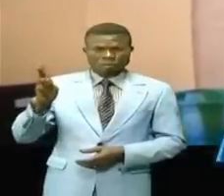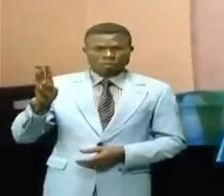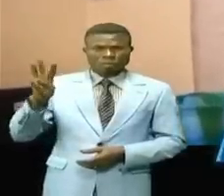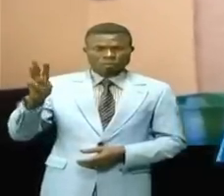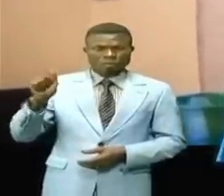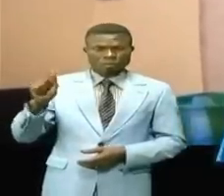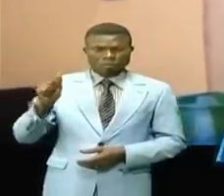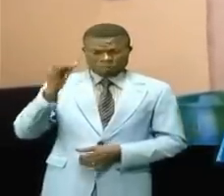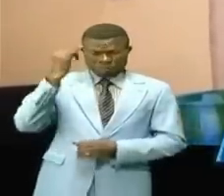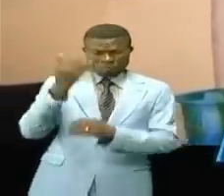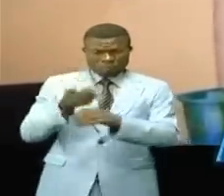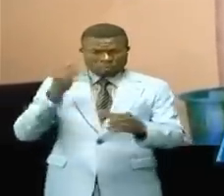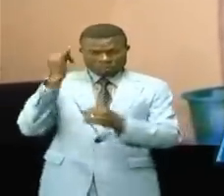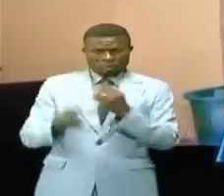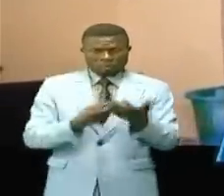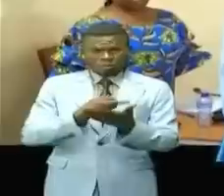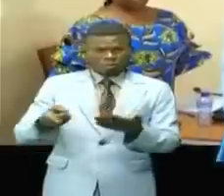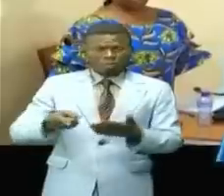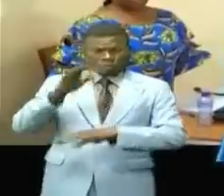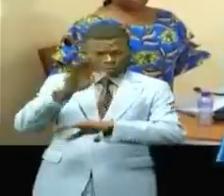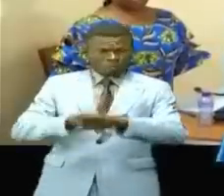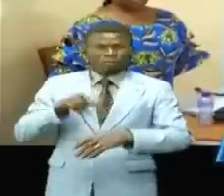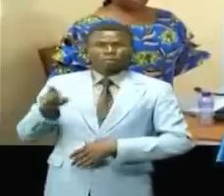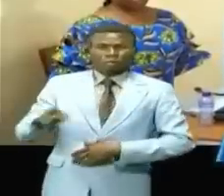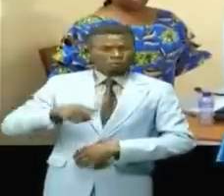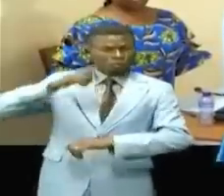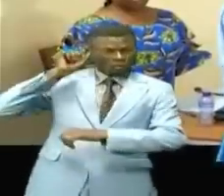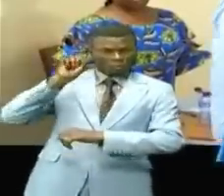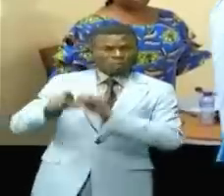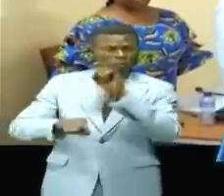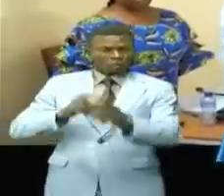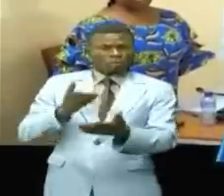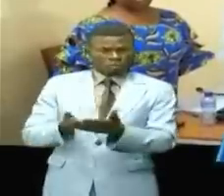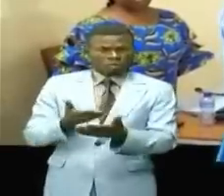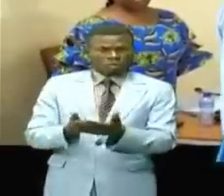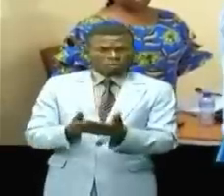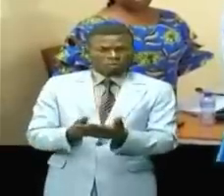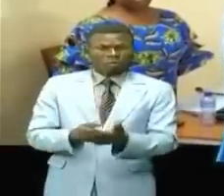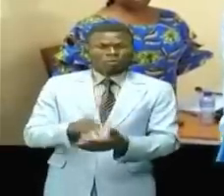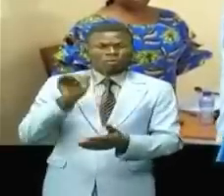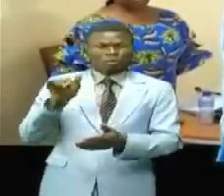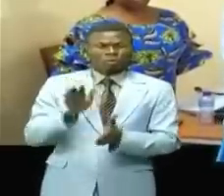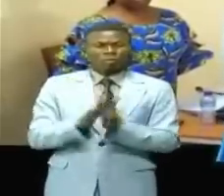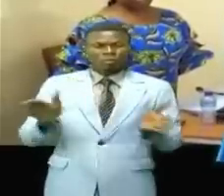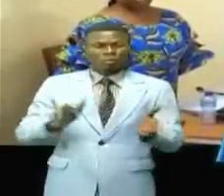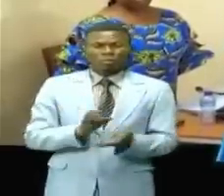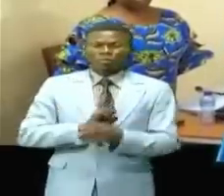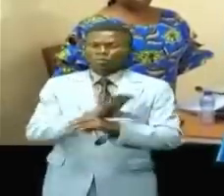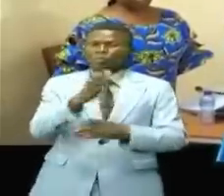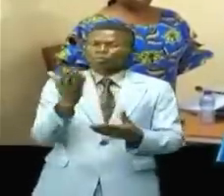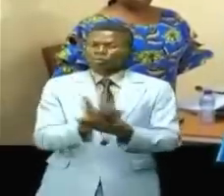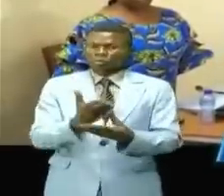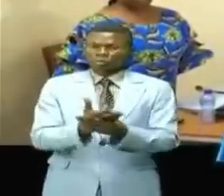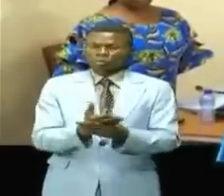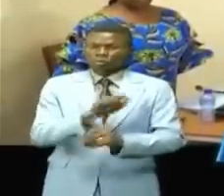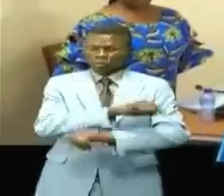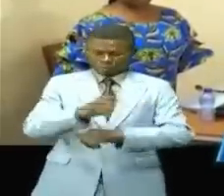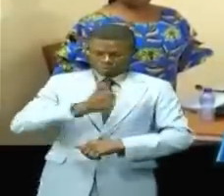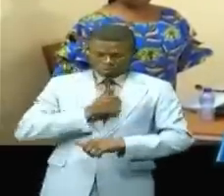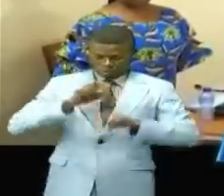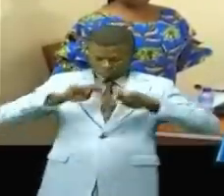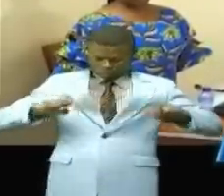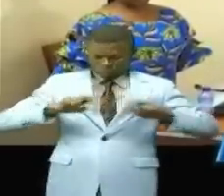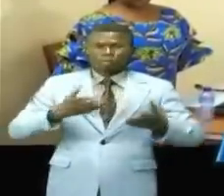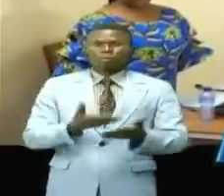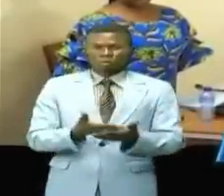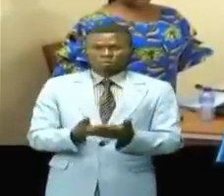la semaine, sera confirmé en interne, avant que le DG ne m'envoie son dossier pour la